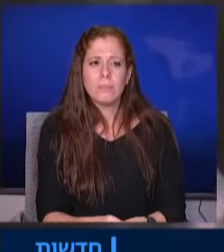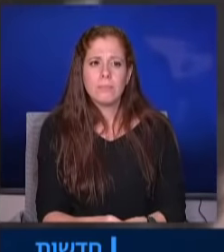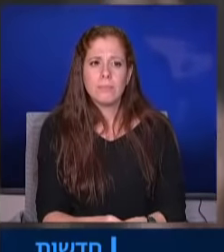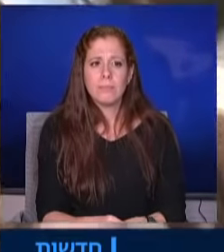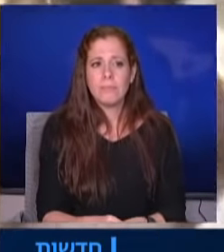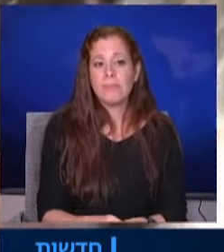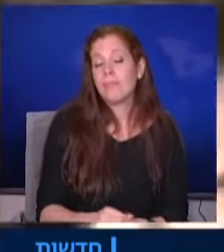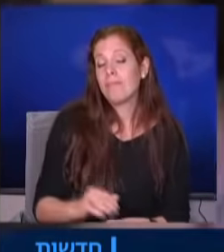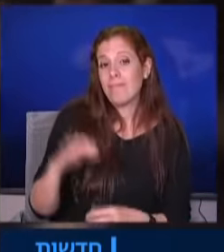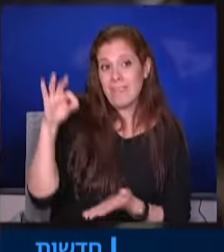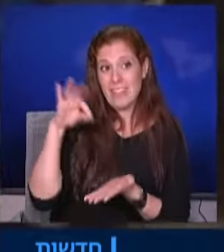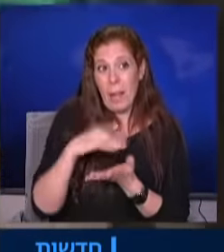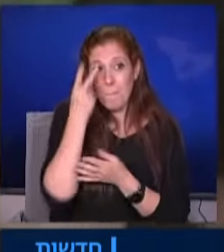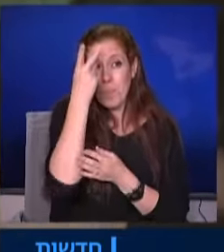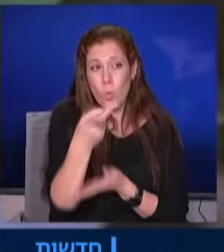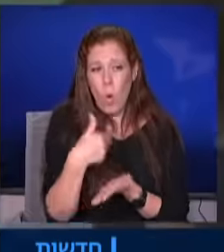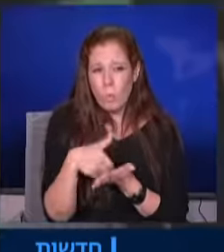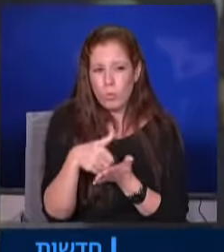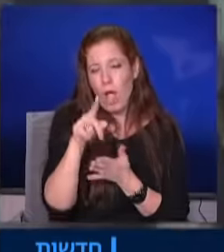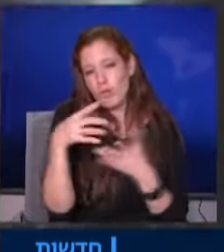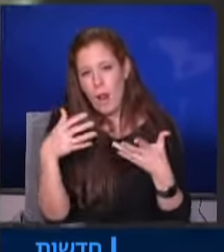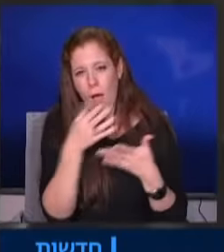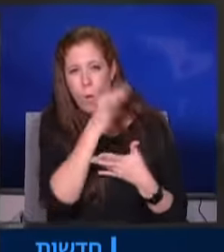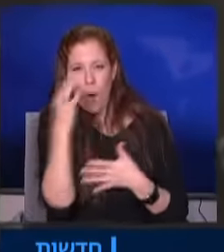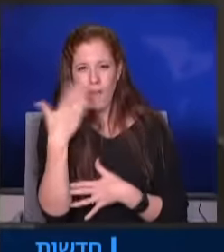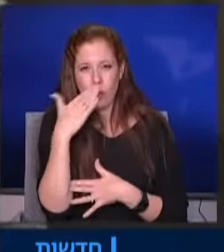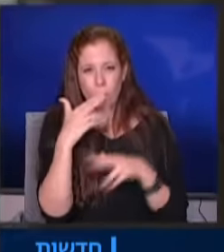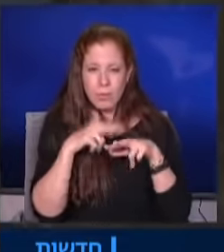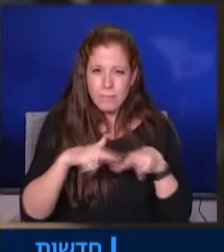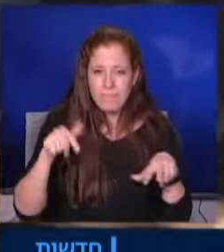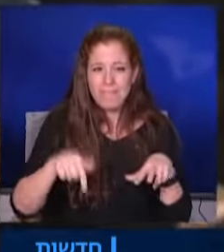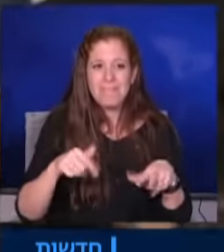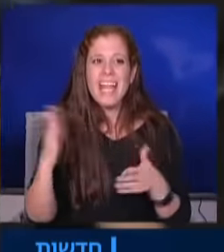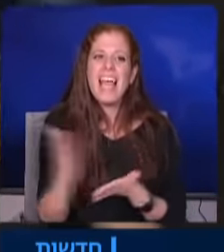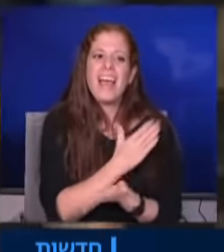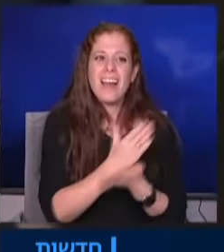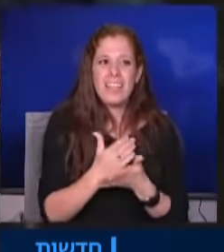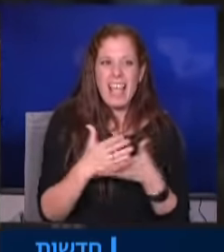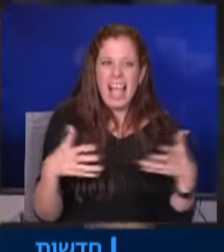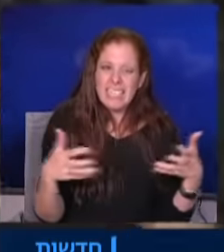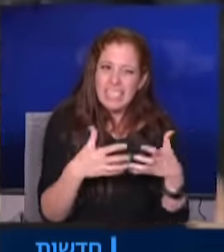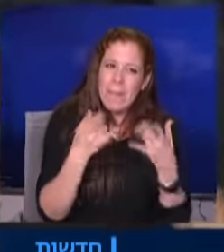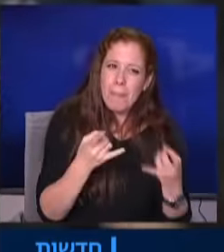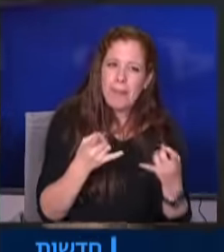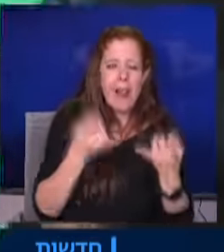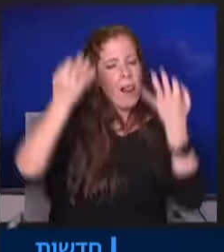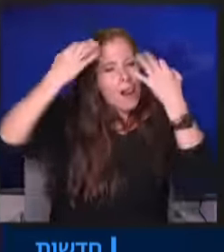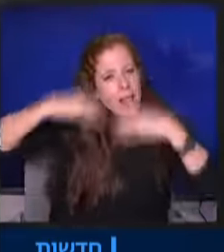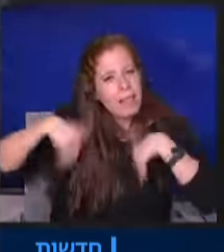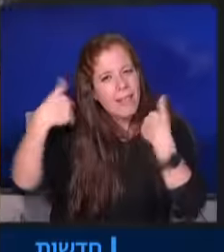לרגל ביקורו הממושך של הכוכב הירושלמי בארץ הקודש, החליטה סצנת המטה לארץ ישראלית לעשות כבוד לאחד